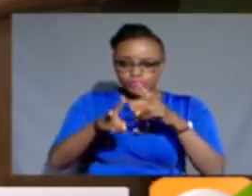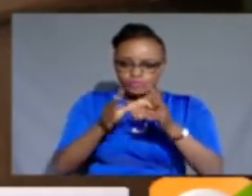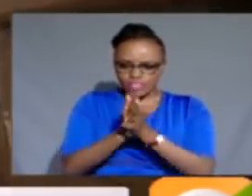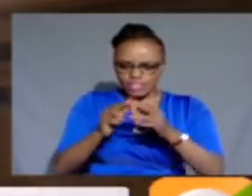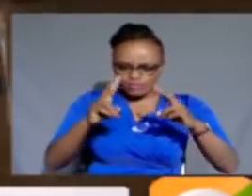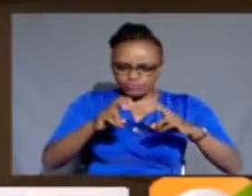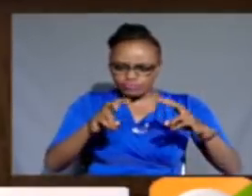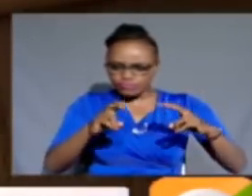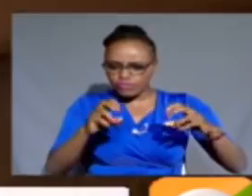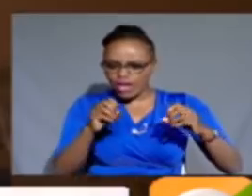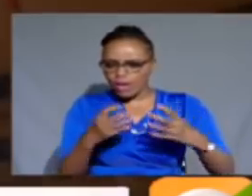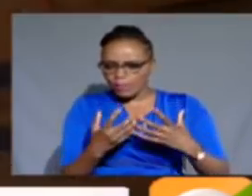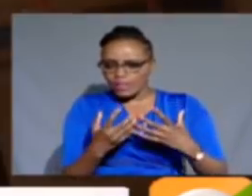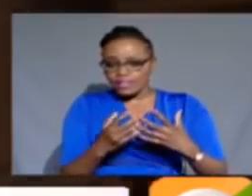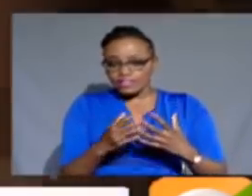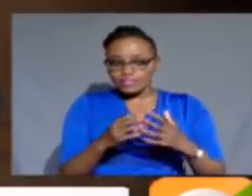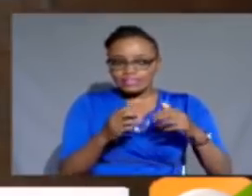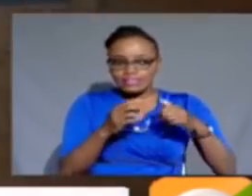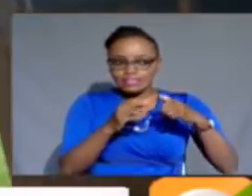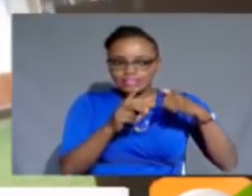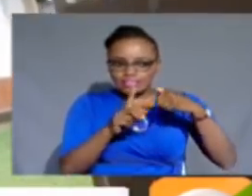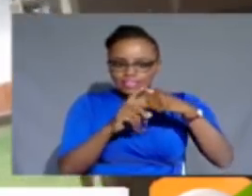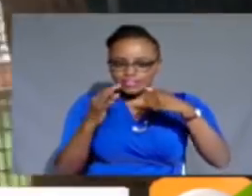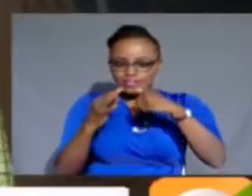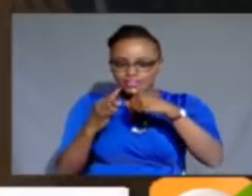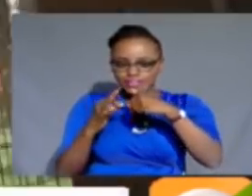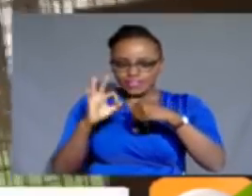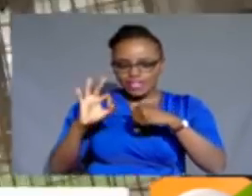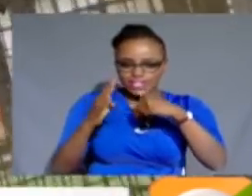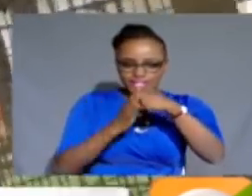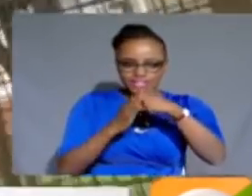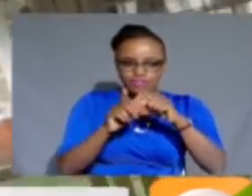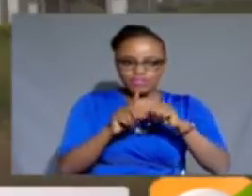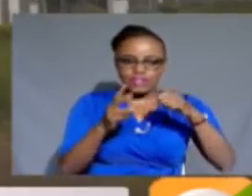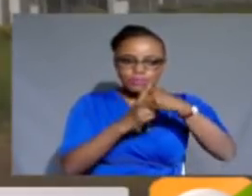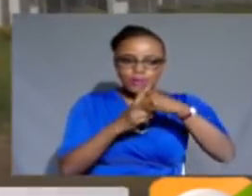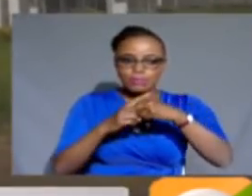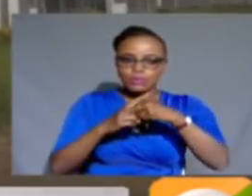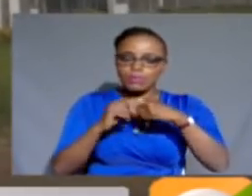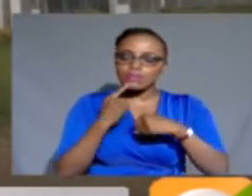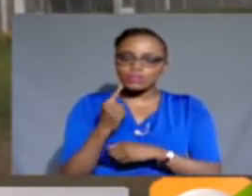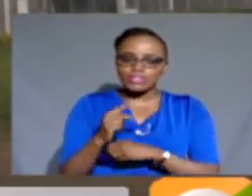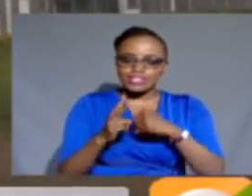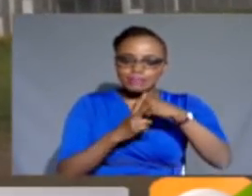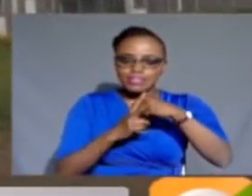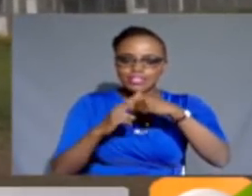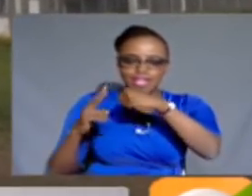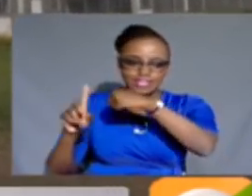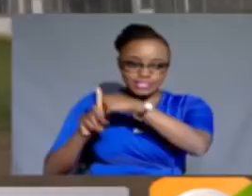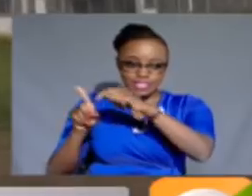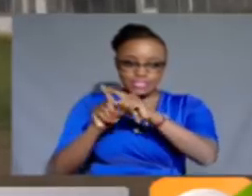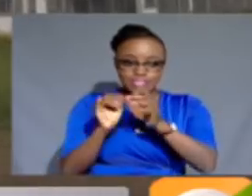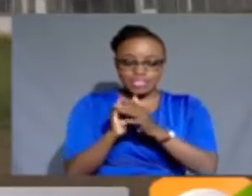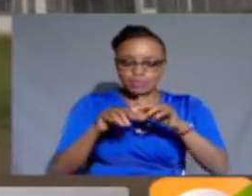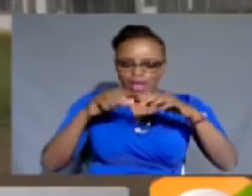utabibu 39, wauguzi 179 na wataalamu wa